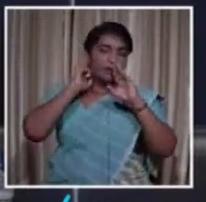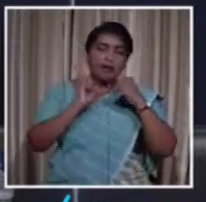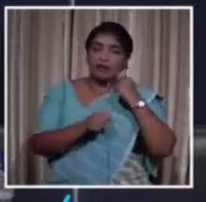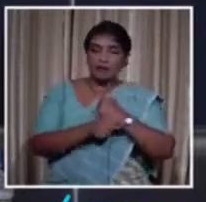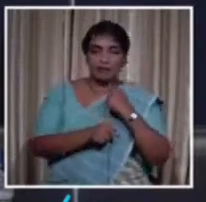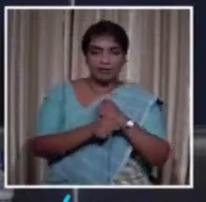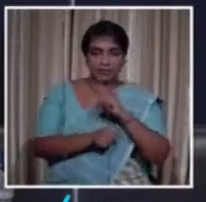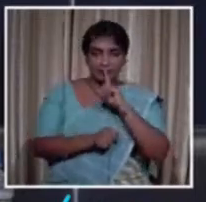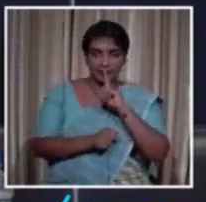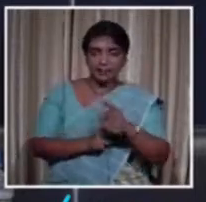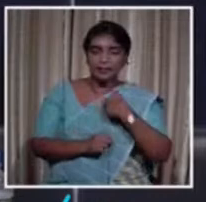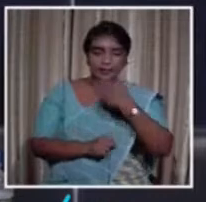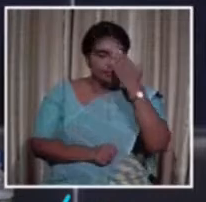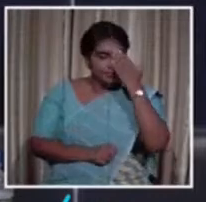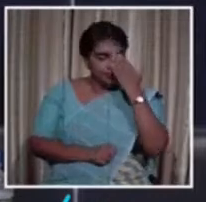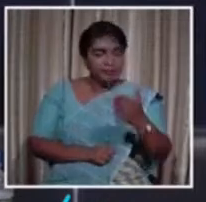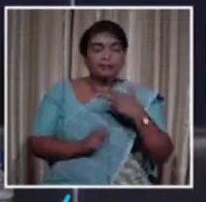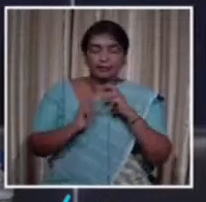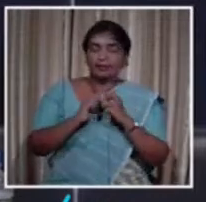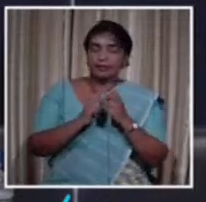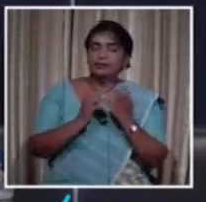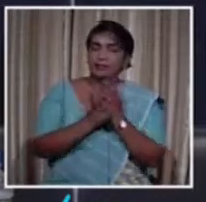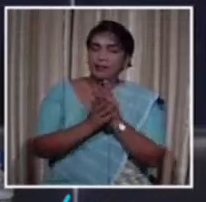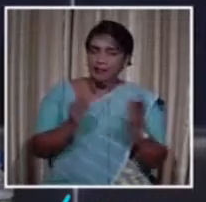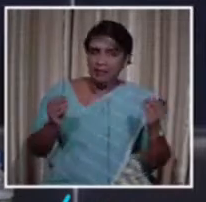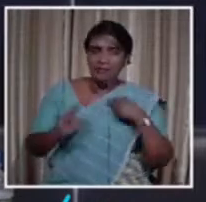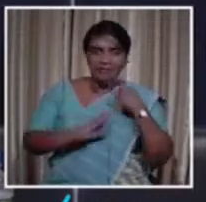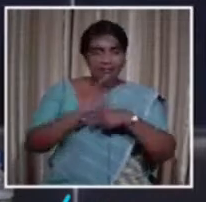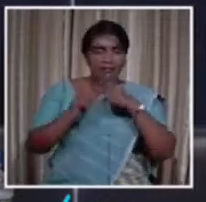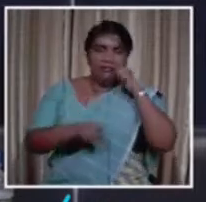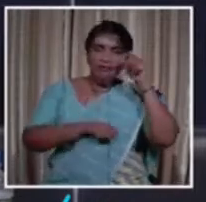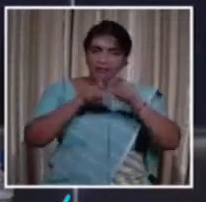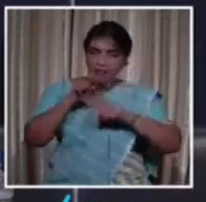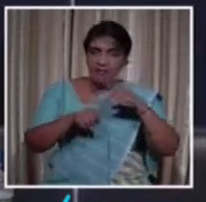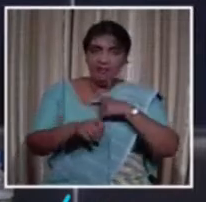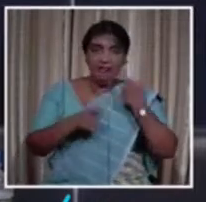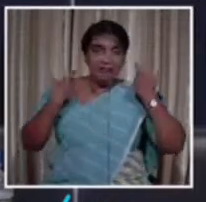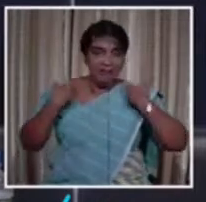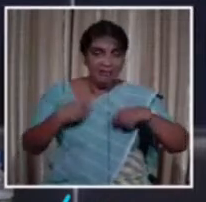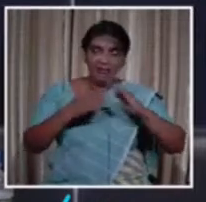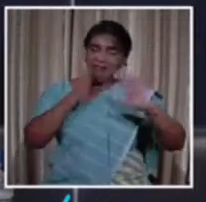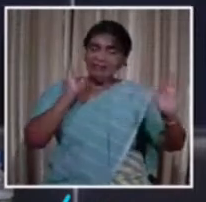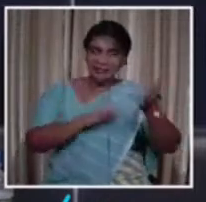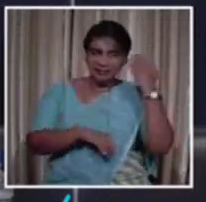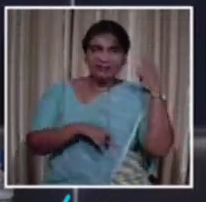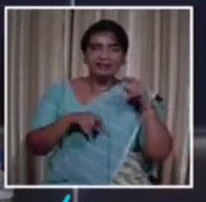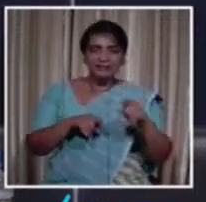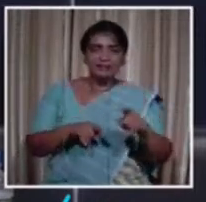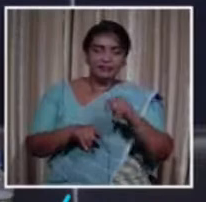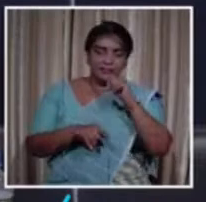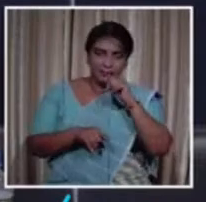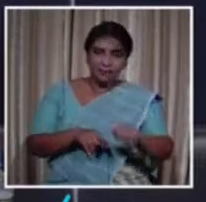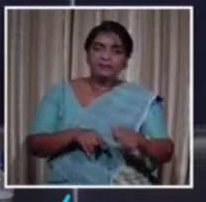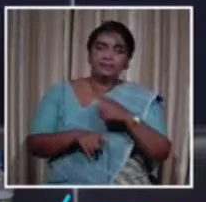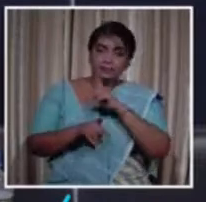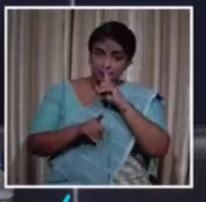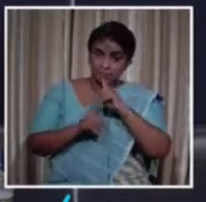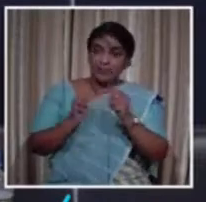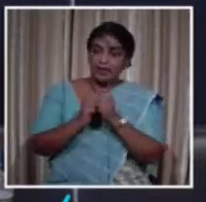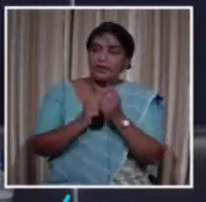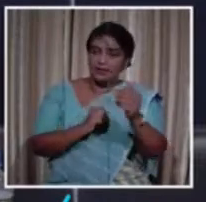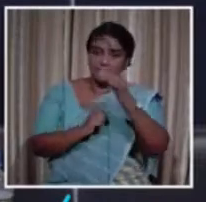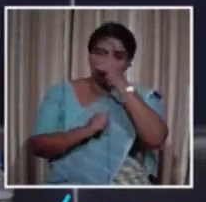කිව්වේ කරුණාකරලා මේක විසඳන්න රටේ ජනතාව කියන්නේ රාජපක්ෂවරු යන්න කියලා කොහොම හරි ඕකත් කතා කරලා කරන්න